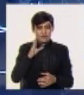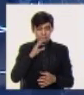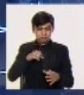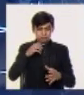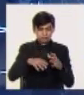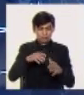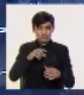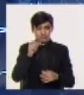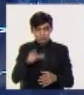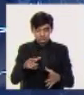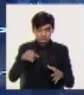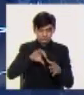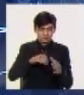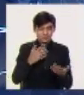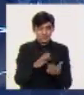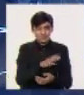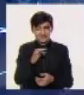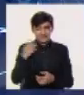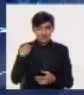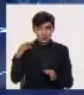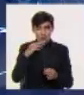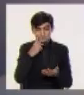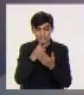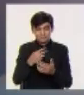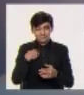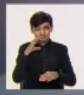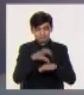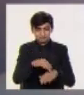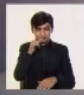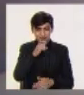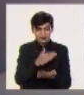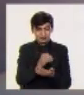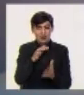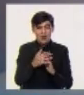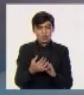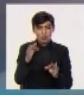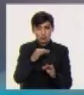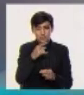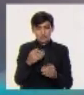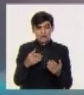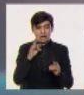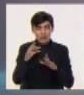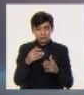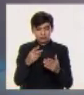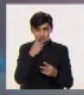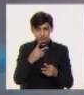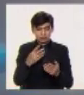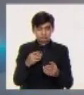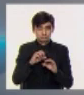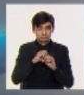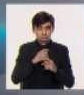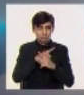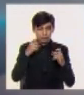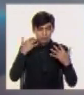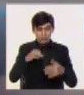деген кейбір тұрғындар басшылық тіпті төбе көрсетпейді дейді. Ал жарнамасын жаңғыртып қолданысқа былтыр берілген үй тіпті